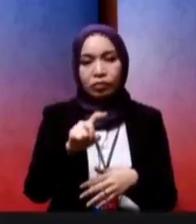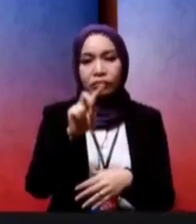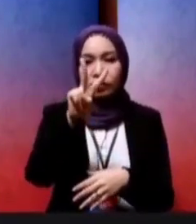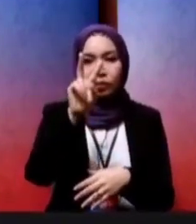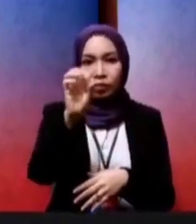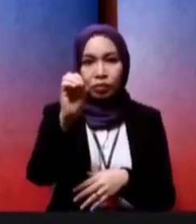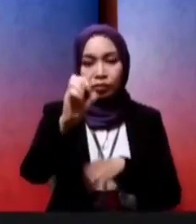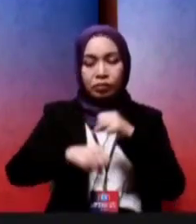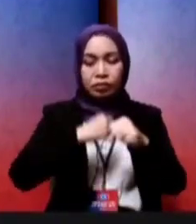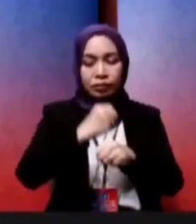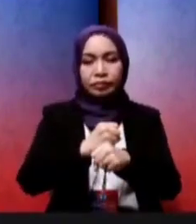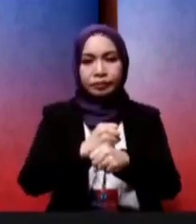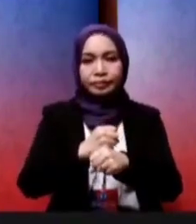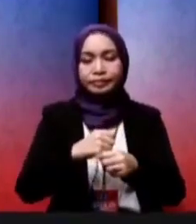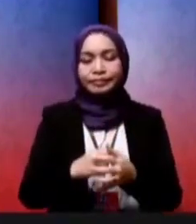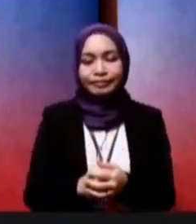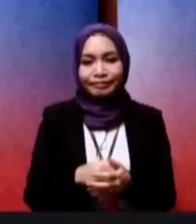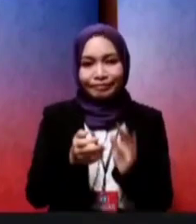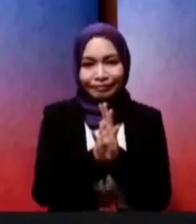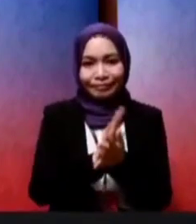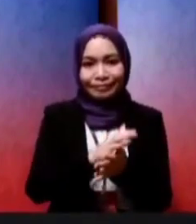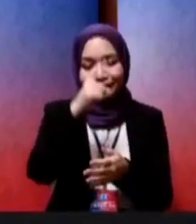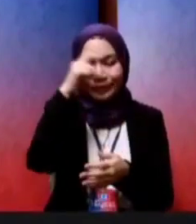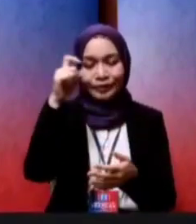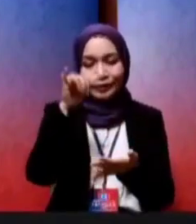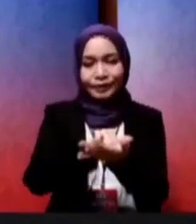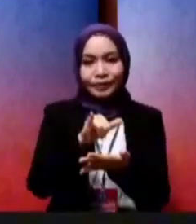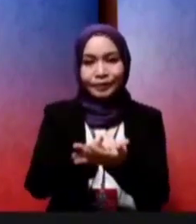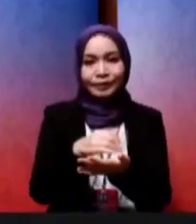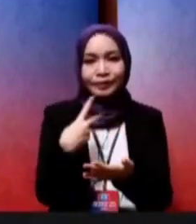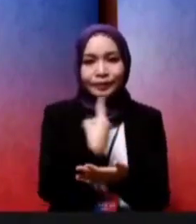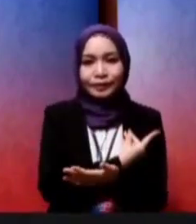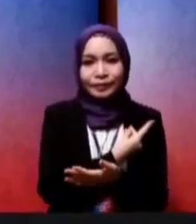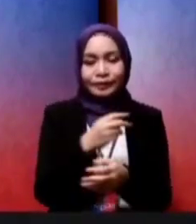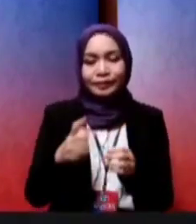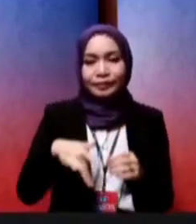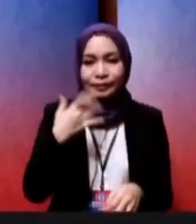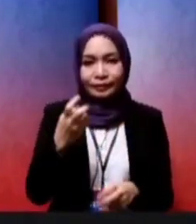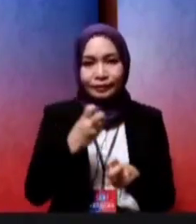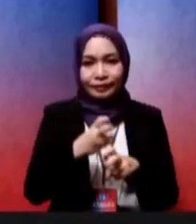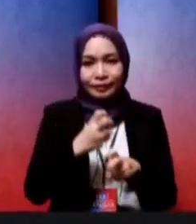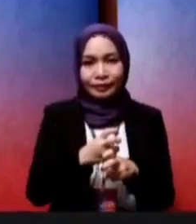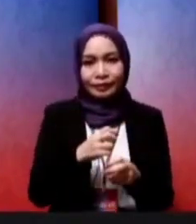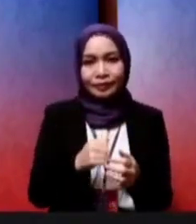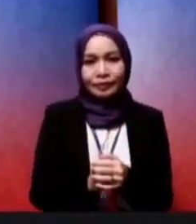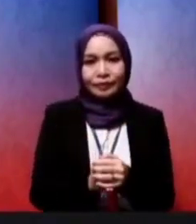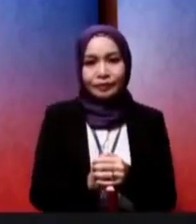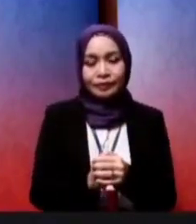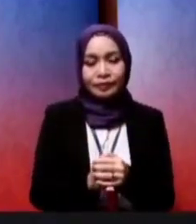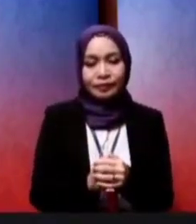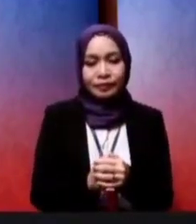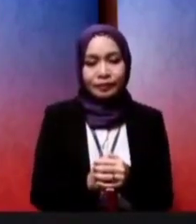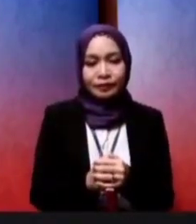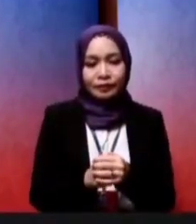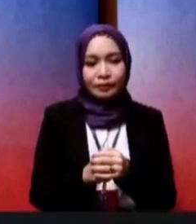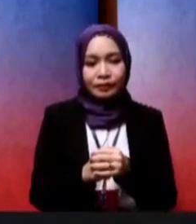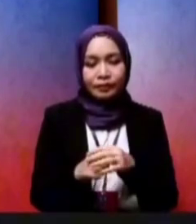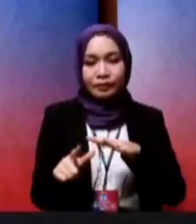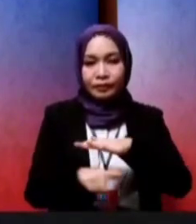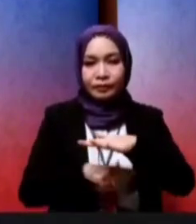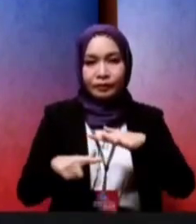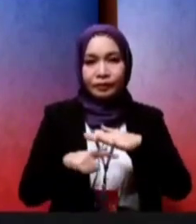tahun kerana itulah kita desak agar perlindungan sosial dalam negara kita terus